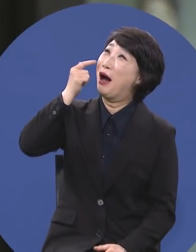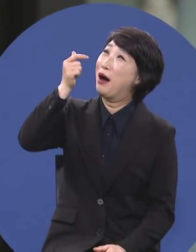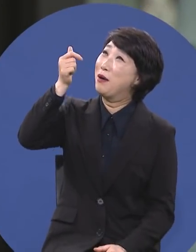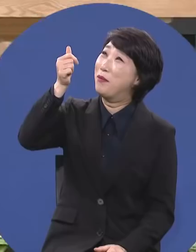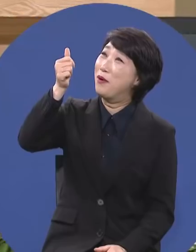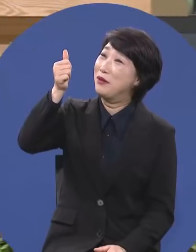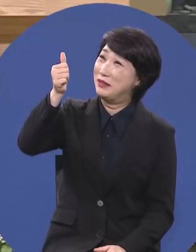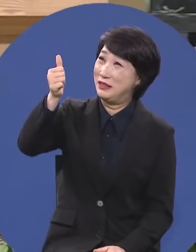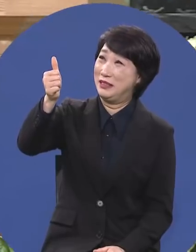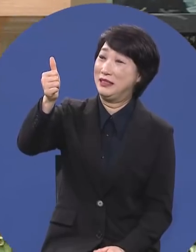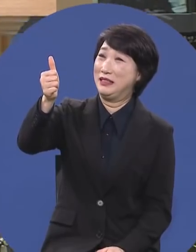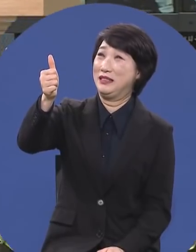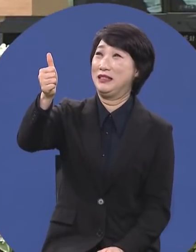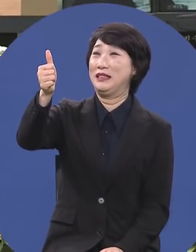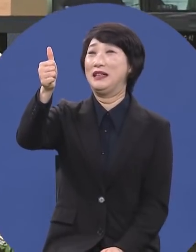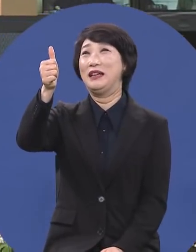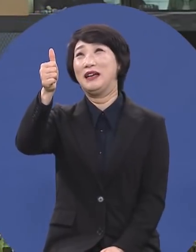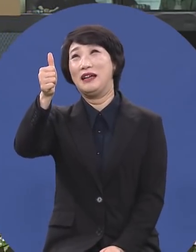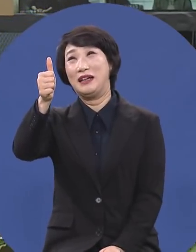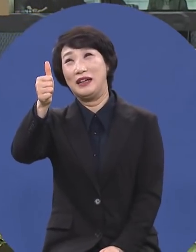부르신 아버지